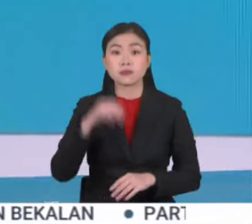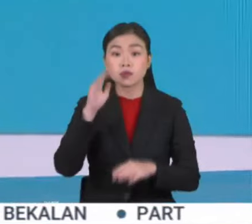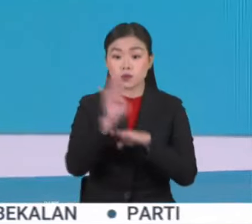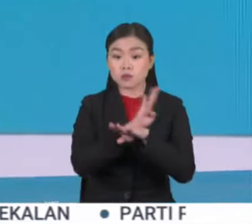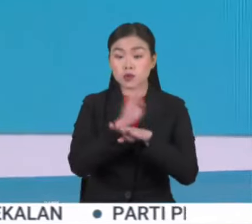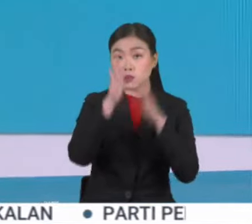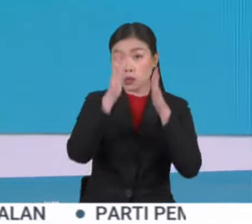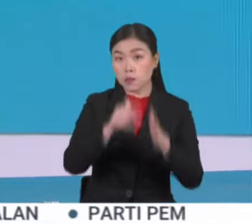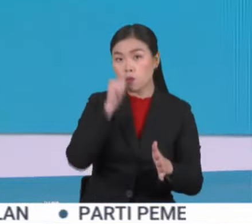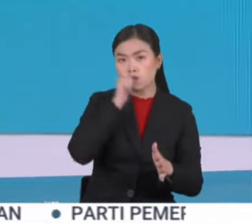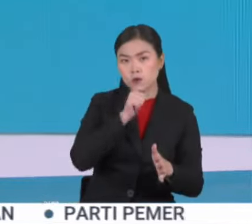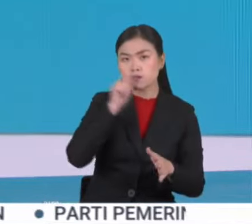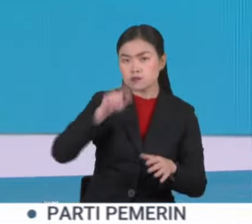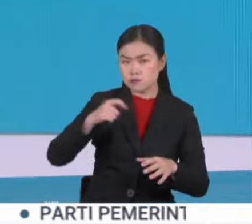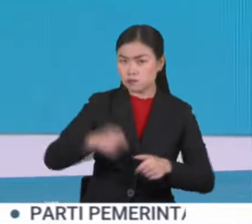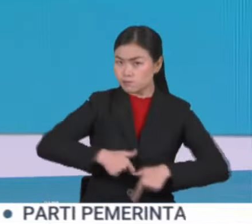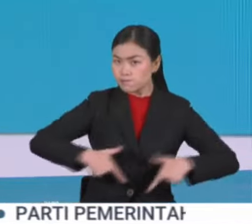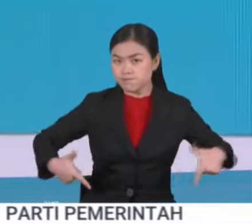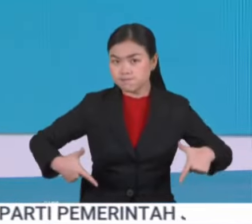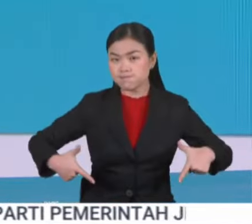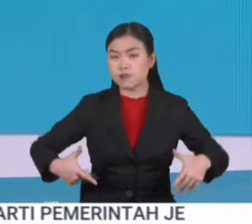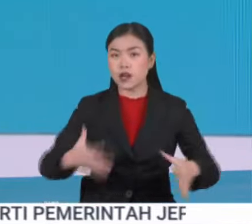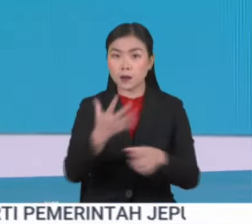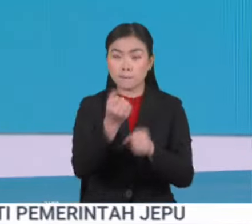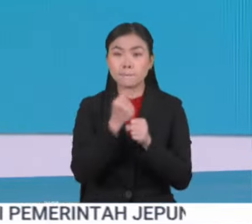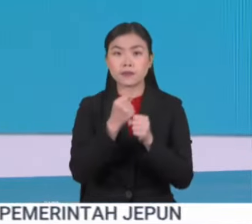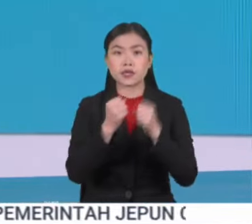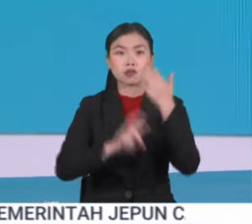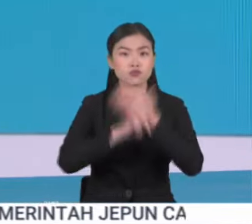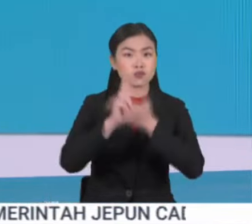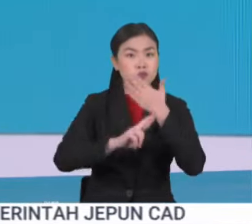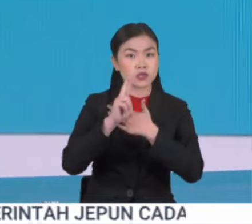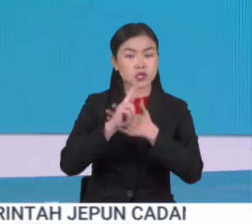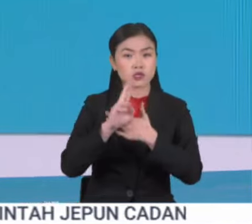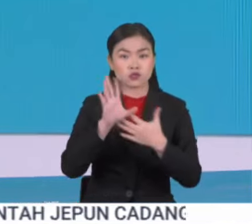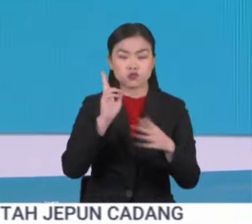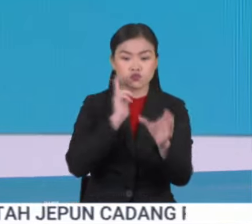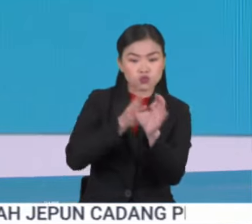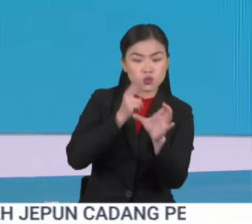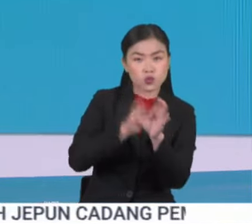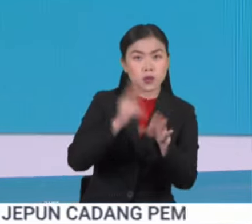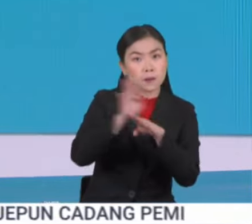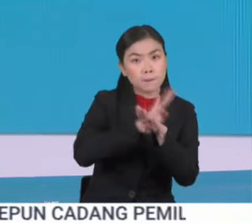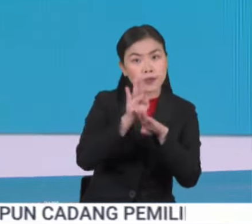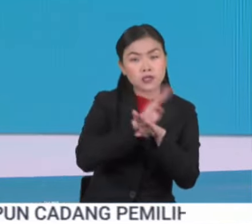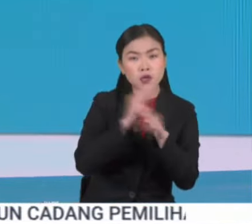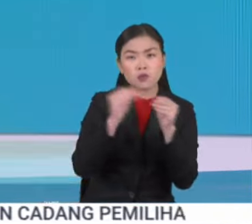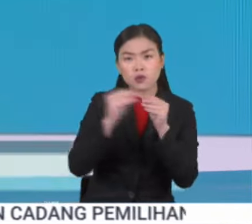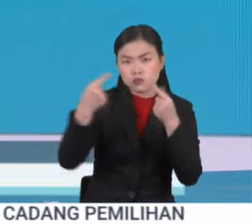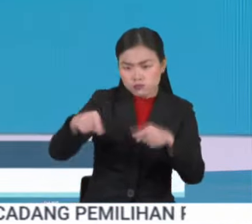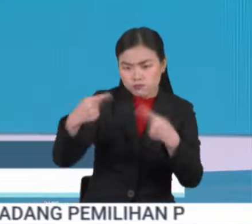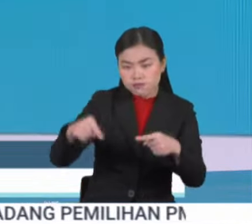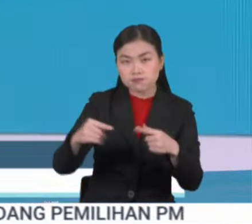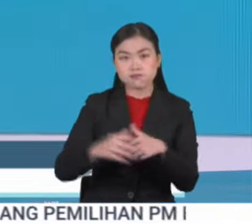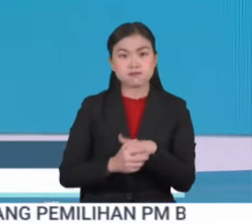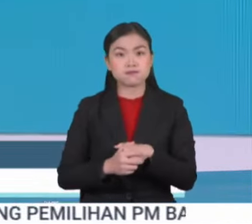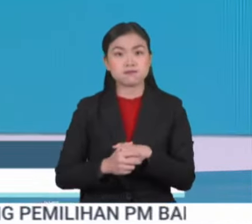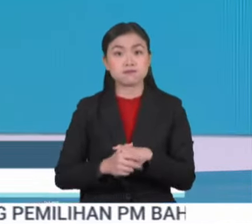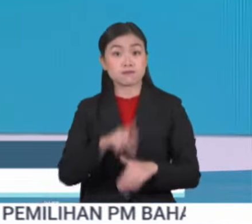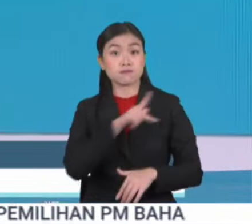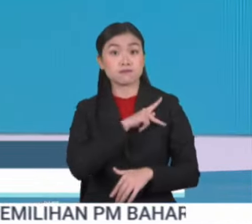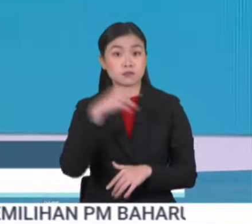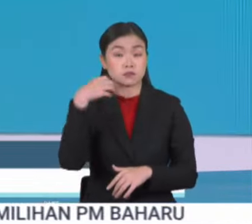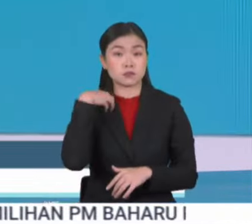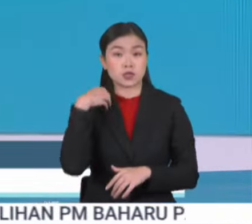Usahawan wanita perlu berani mengambil risiko dengan menceburi perniagaan yang lebih berdaya saing dan memenuhi kehendak pasaran. Ketua